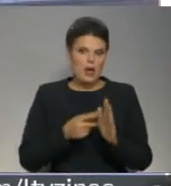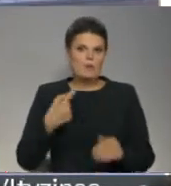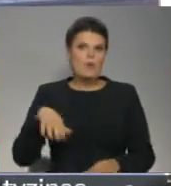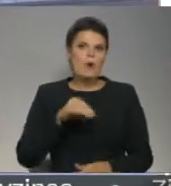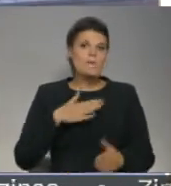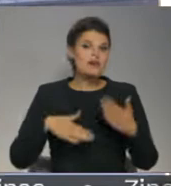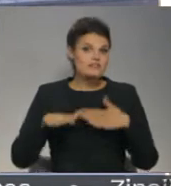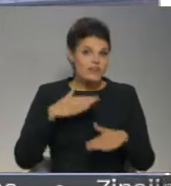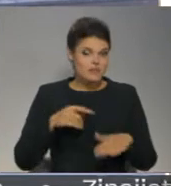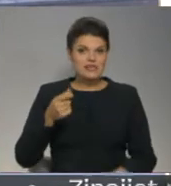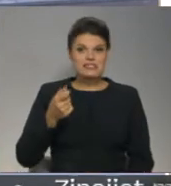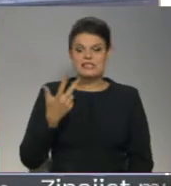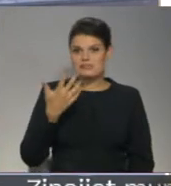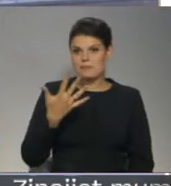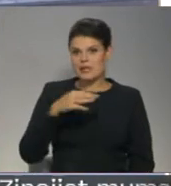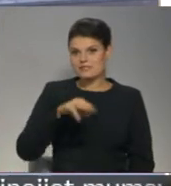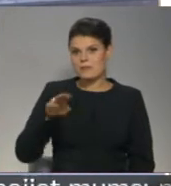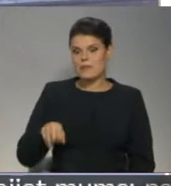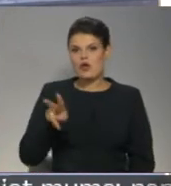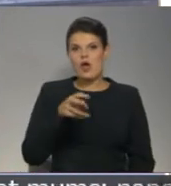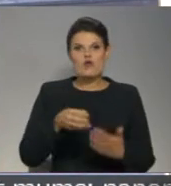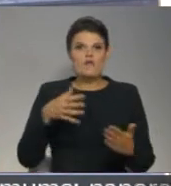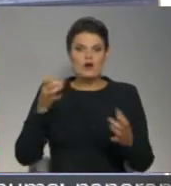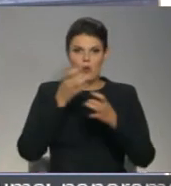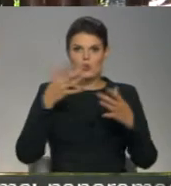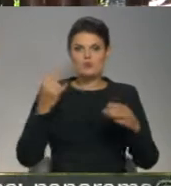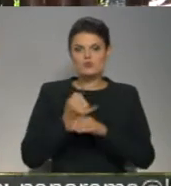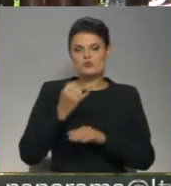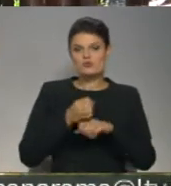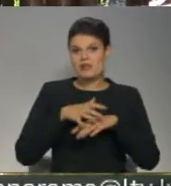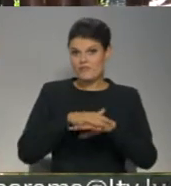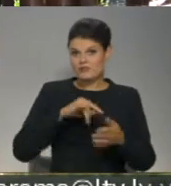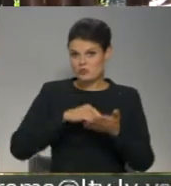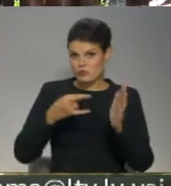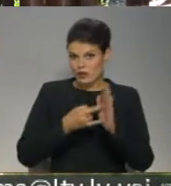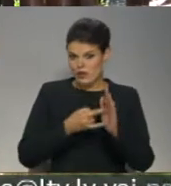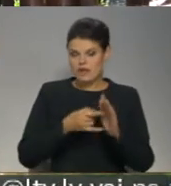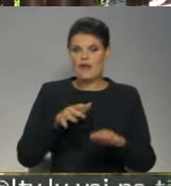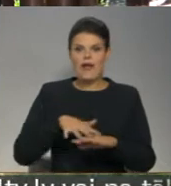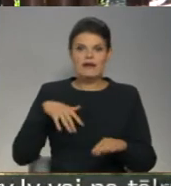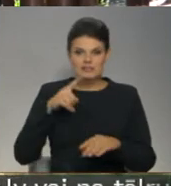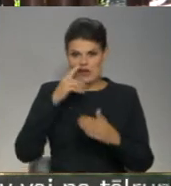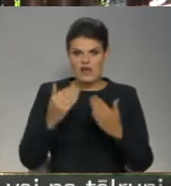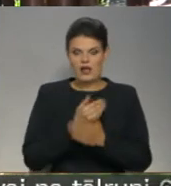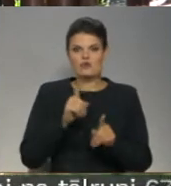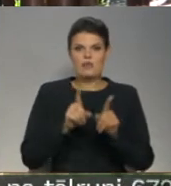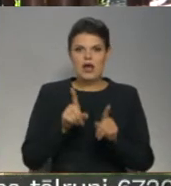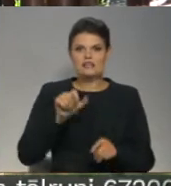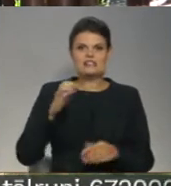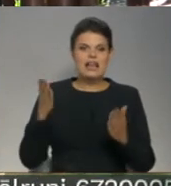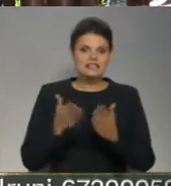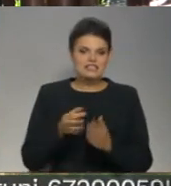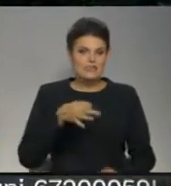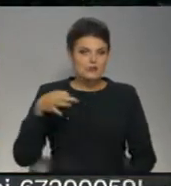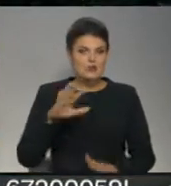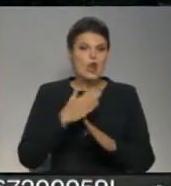gribētu. Gandrīz 5 miljonus eiro vērtajā kultūras turisma infrastruktūras projektā estrāde atjaunos arī Saldzgrīvas novadā, bet